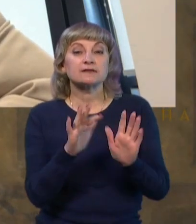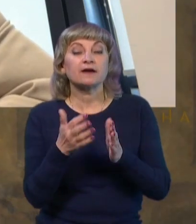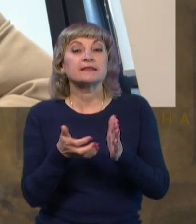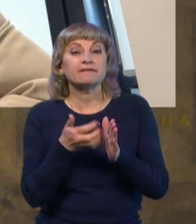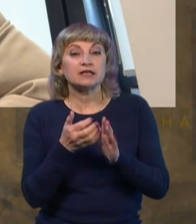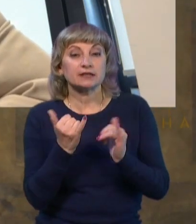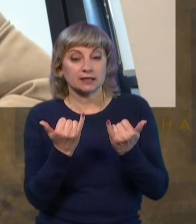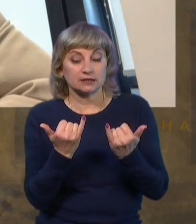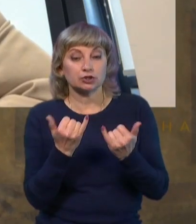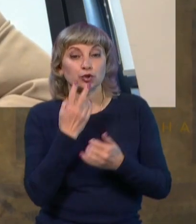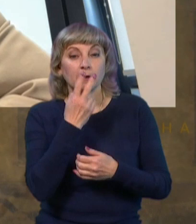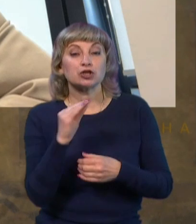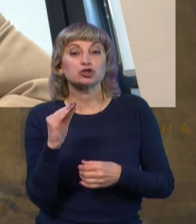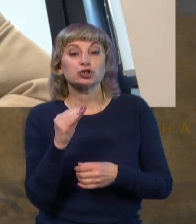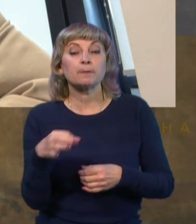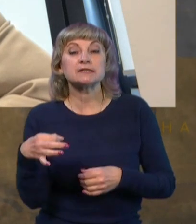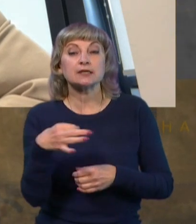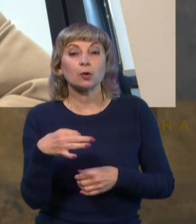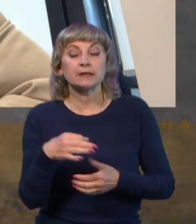як ми тільки що бачили в Житомирській області?